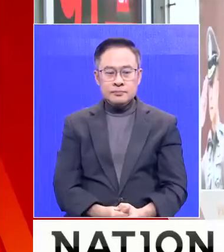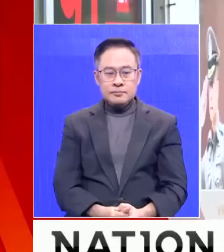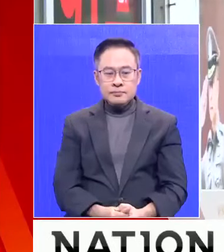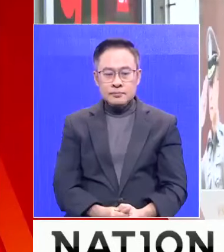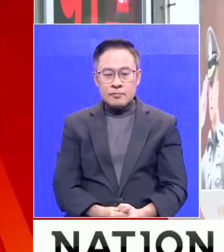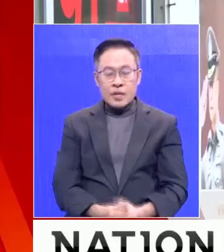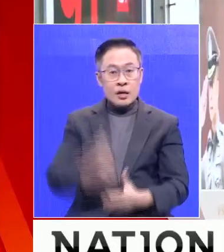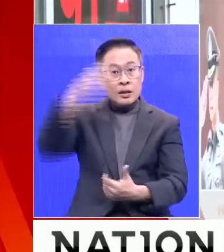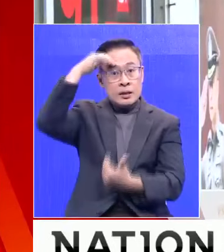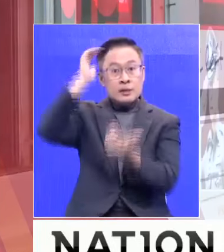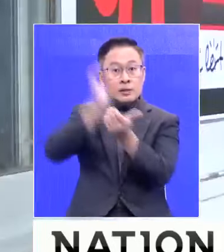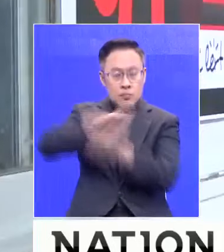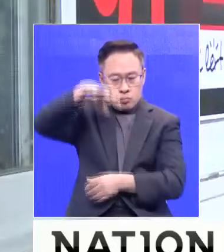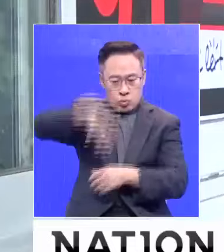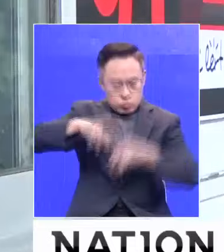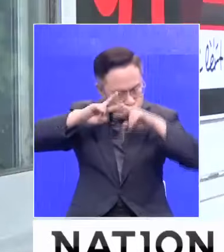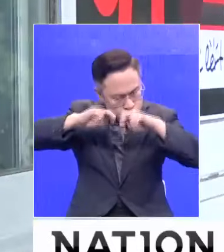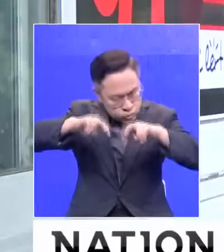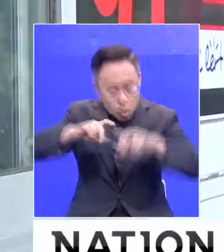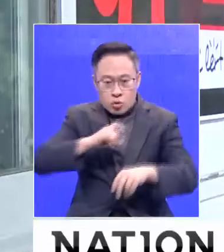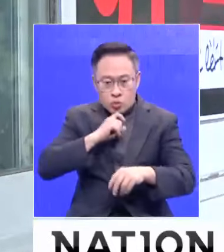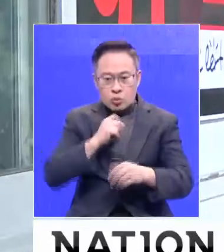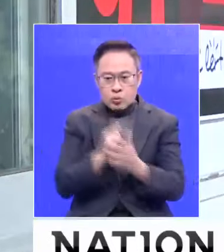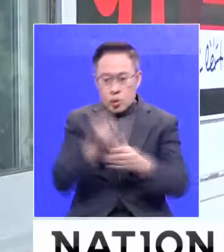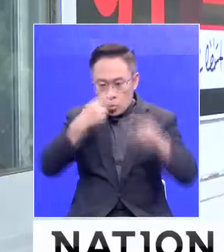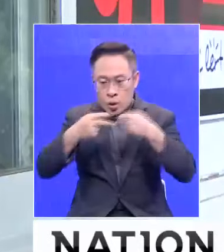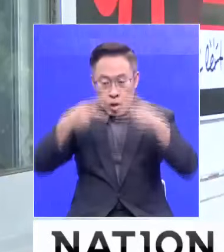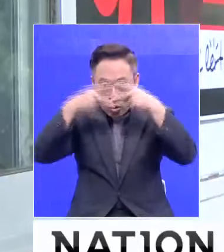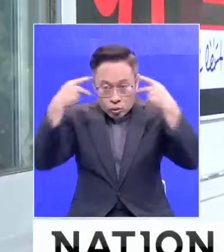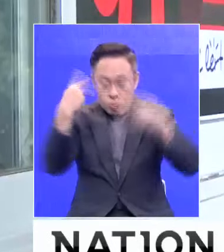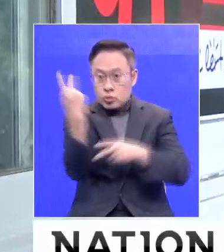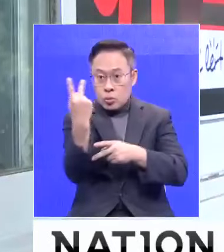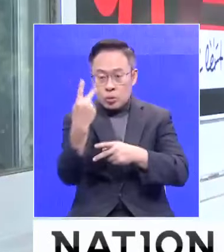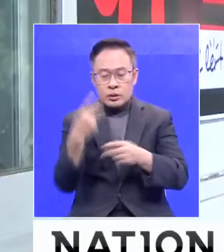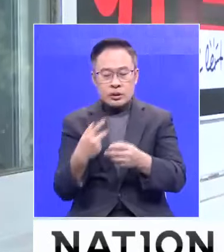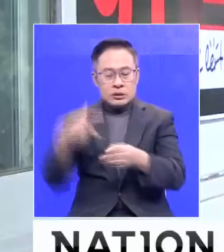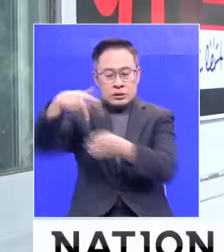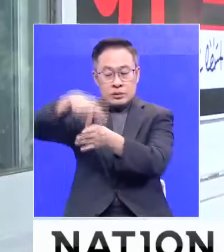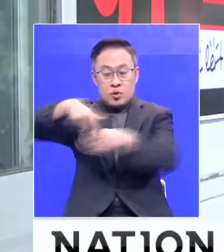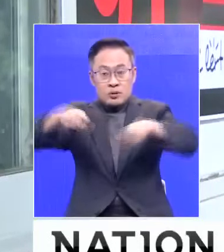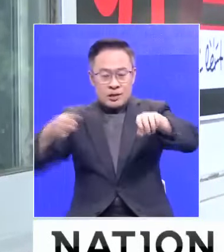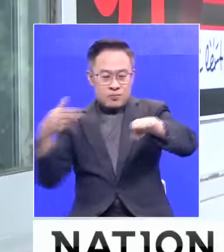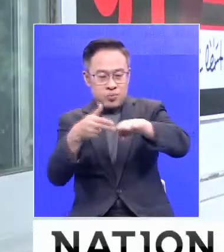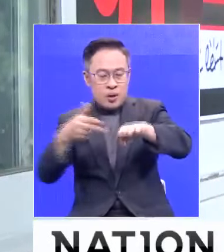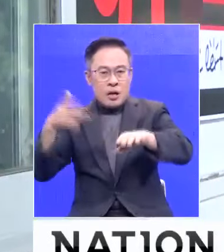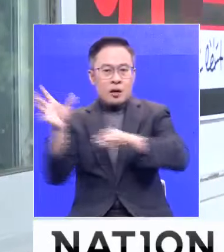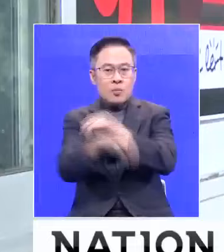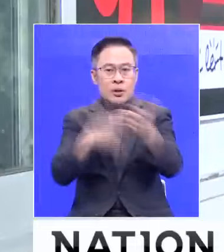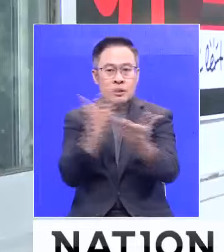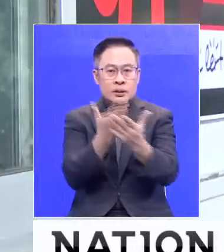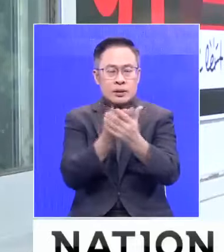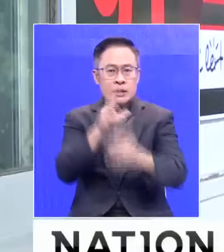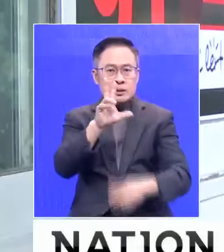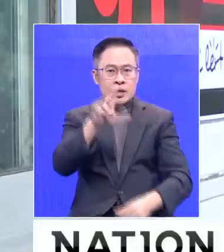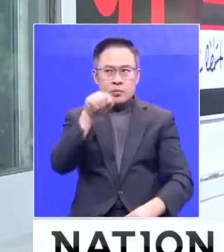ตำรวจยังคงเร่งแกะรอยเพื่อที่จะตามหา2คนร้ายที่ก่อเหตุชิงเงินสด 3.3 ล้านบาทไปเมื่อวานนี้นะคะ